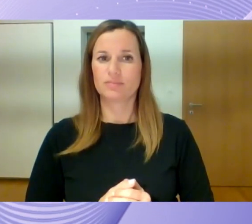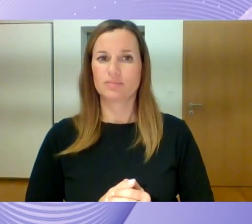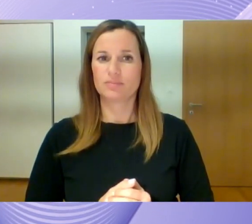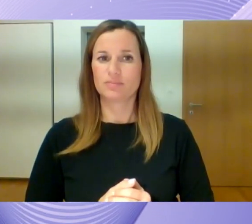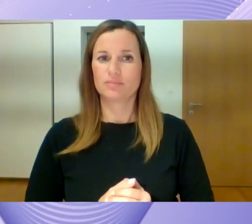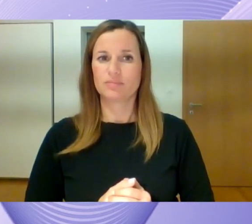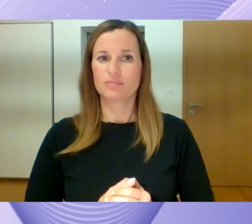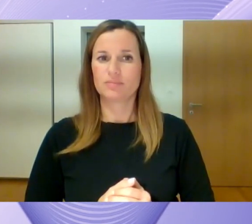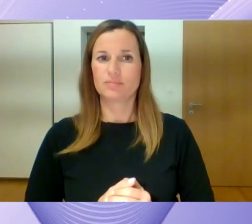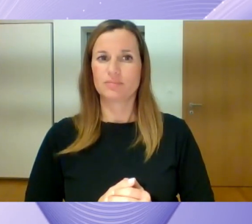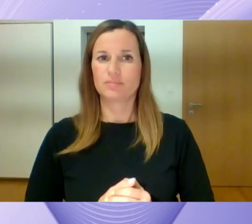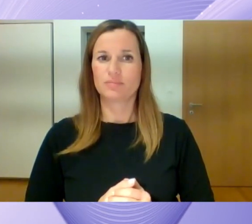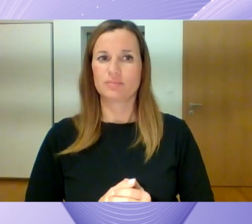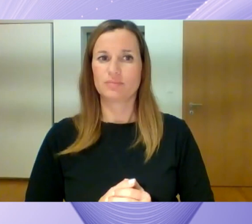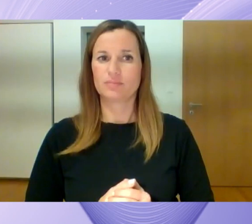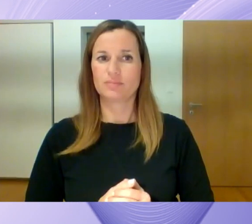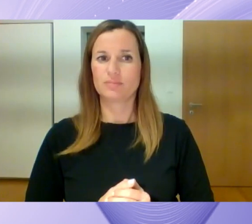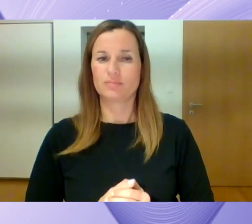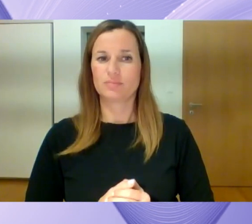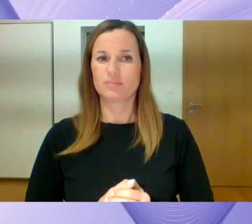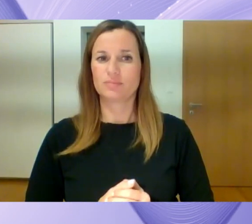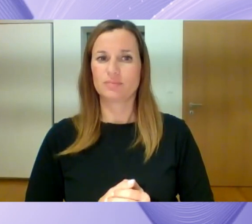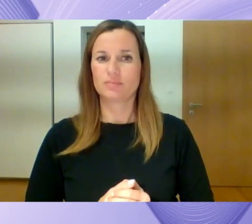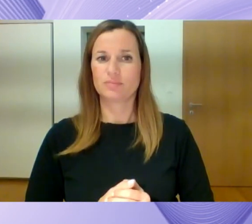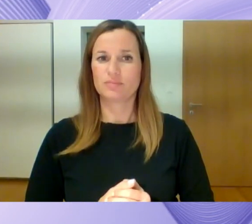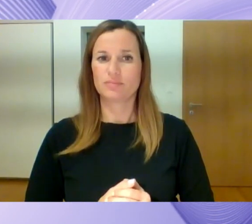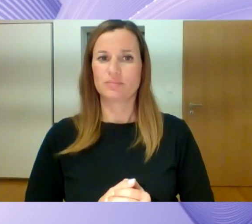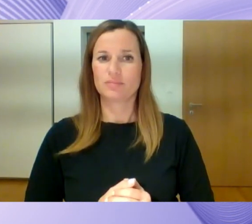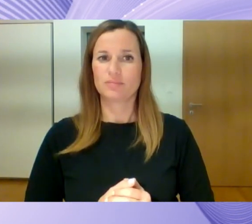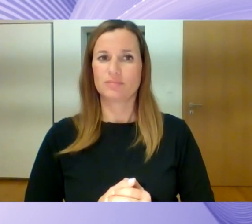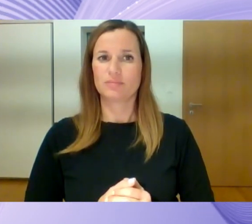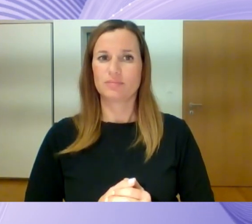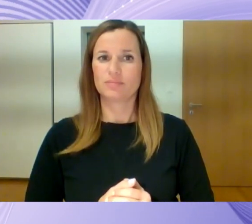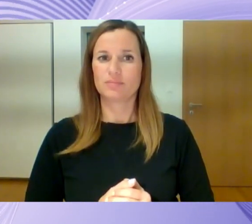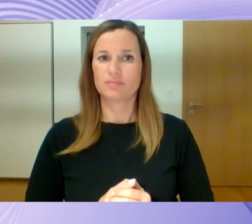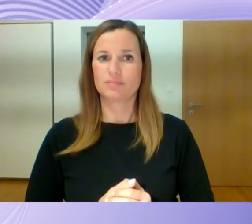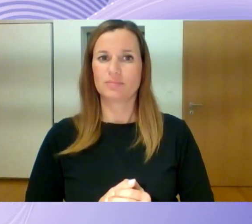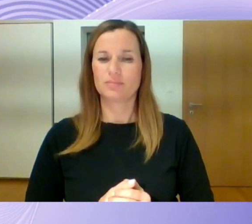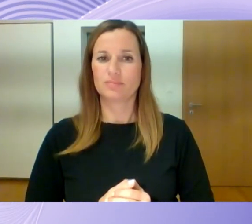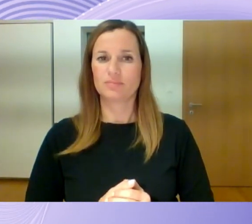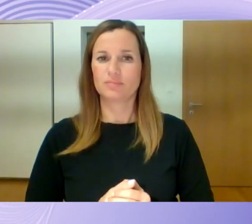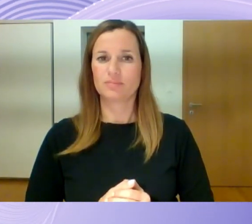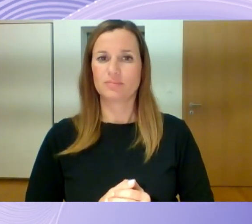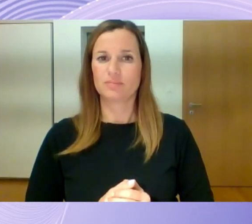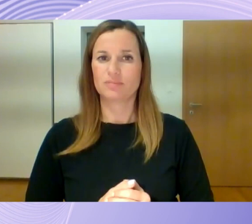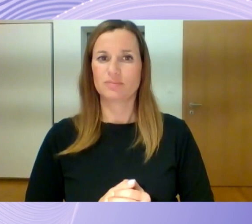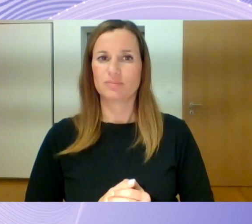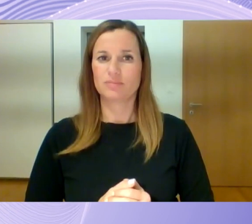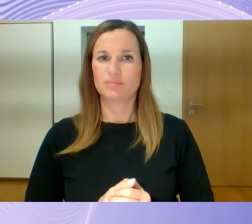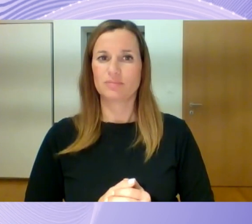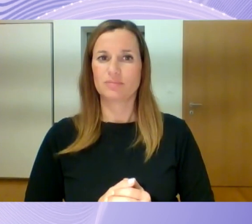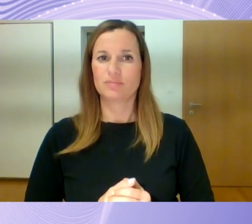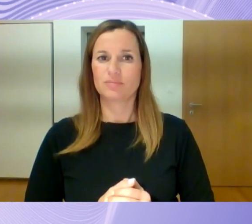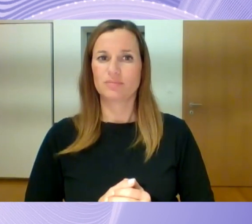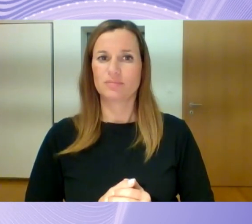izmenično lepo. Pa gremo še enkrat, kar ponovimo lepo in gremo dol.